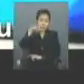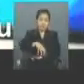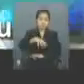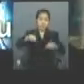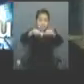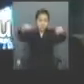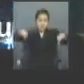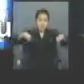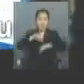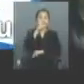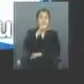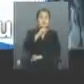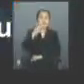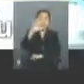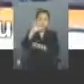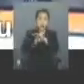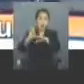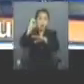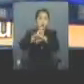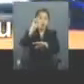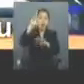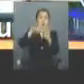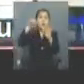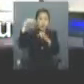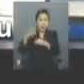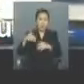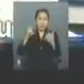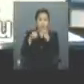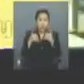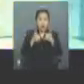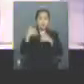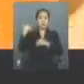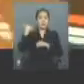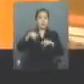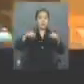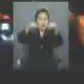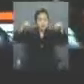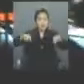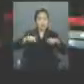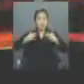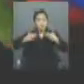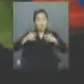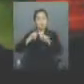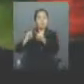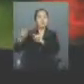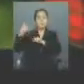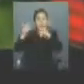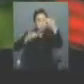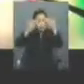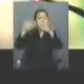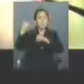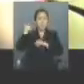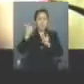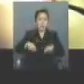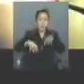าธารณะอย่างเต็มรูปแบบมีสวนสาธารณะสนามเด็กเล่นลานกิจกรรมนอกจากนั้นยังมีอาคารศูนย์